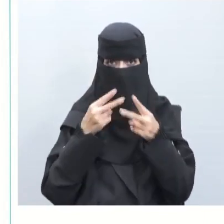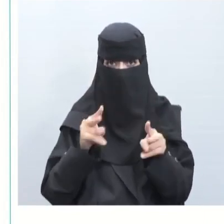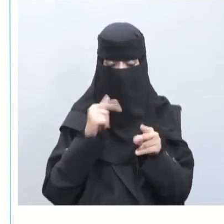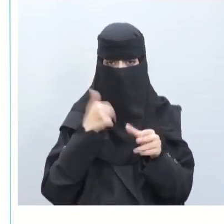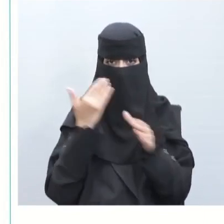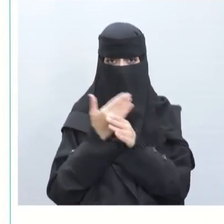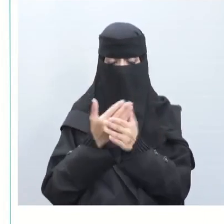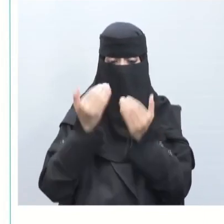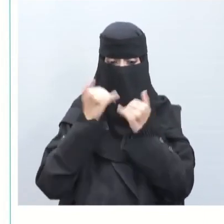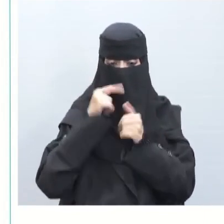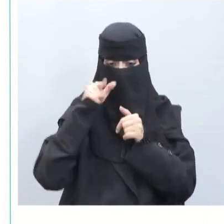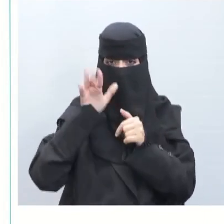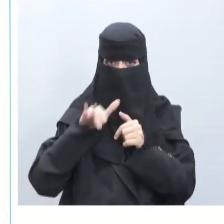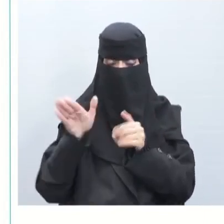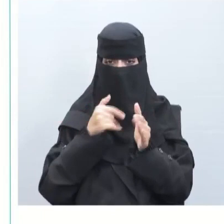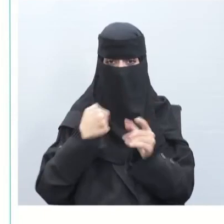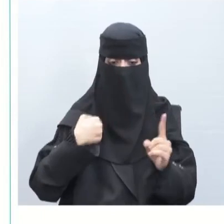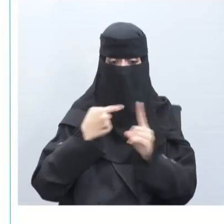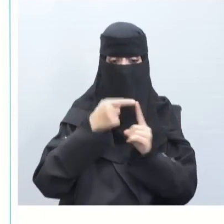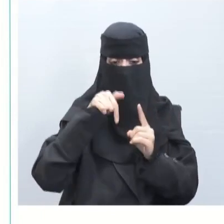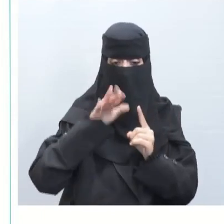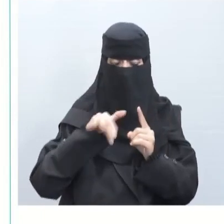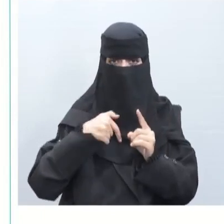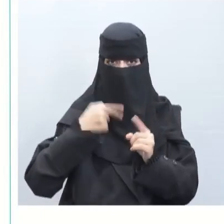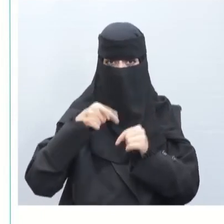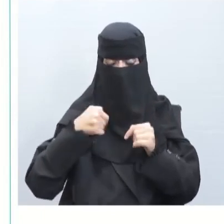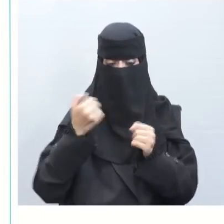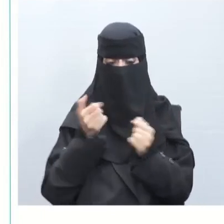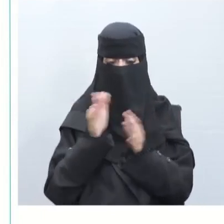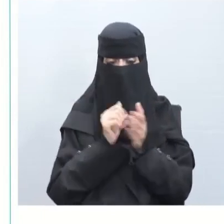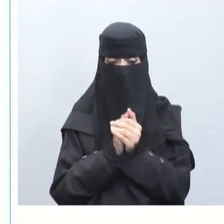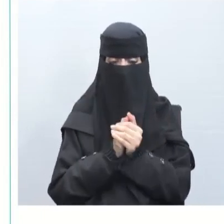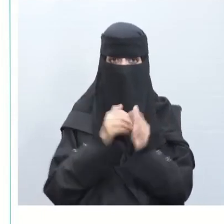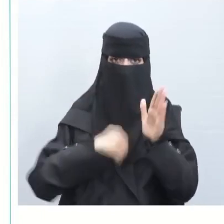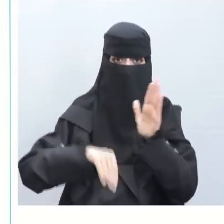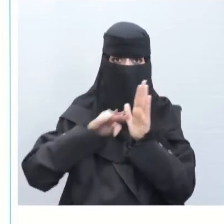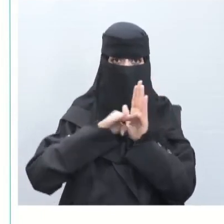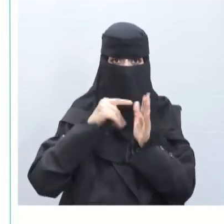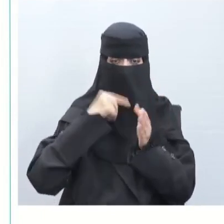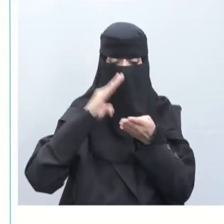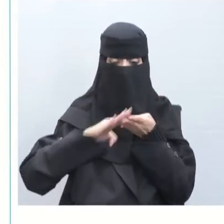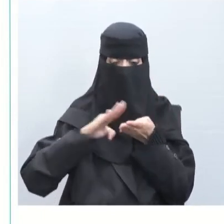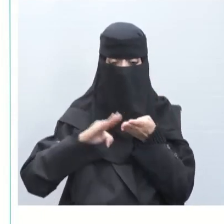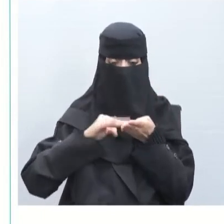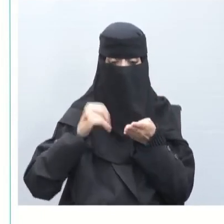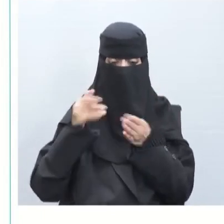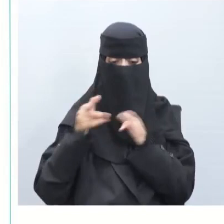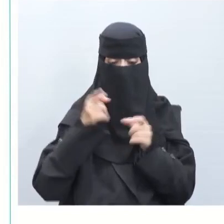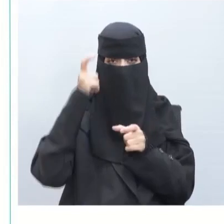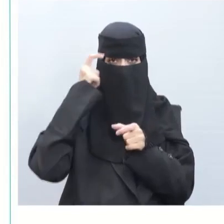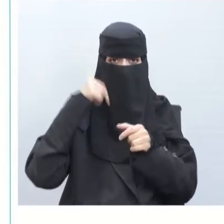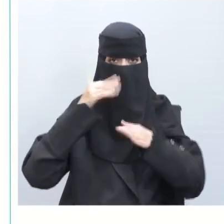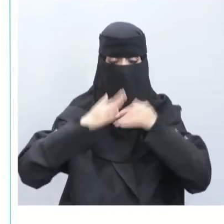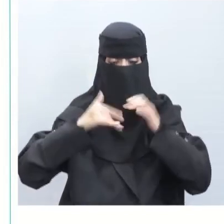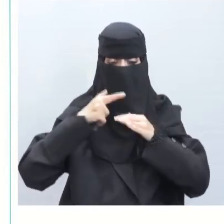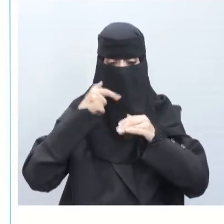الداخليه ذكرنا من اهم العوامل ان يكون الغرض من الفعاليه واهدافها هو بالتاكيد مؤثر في استدامه الفعاليه ما هو